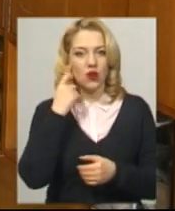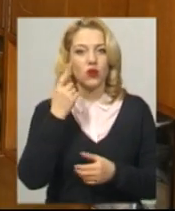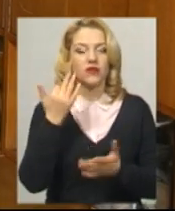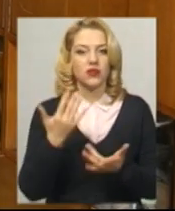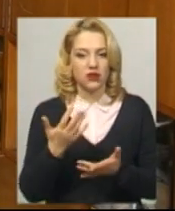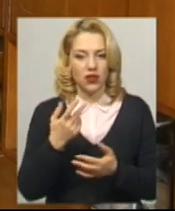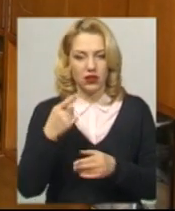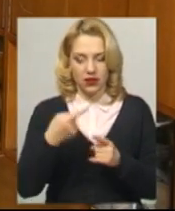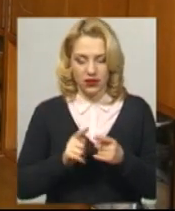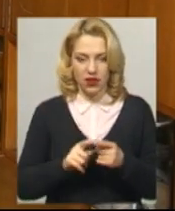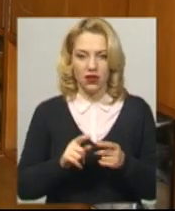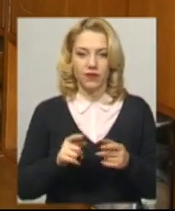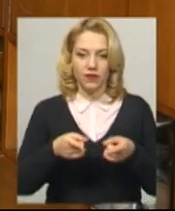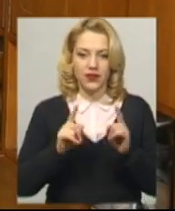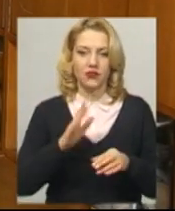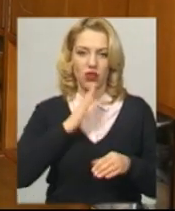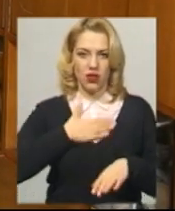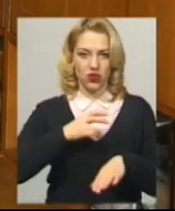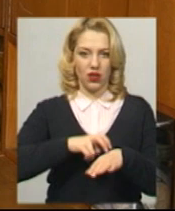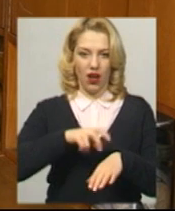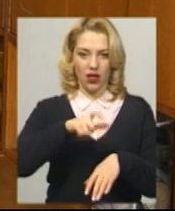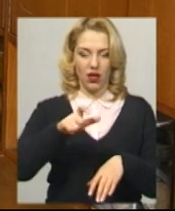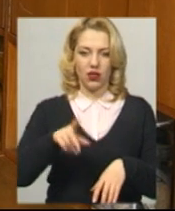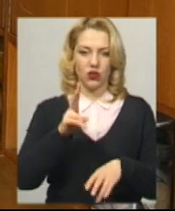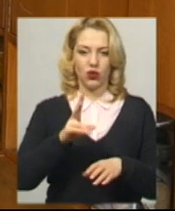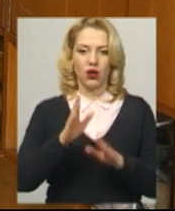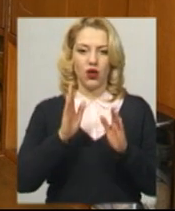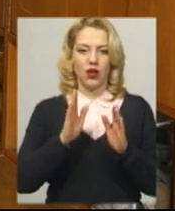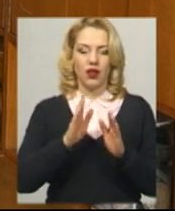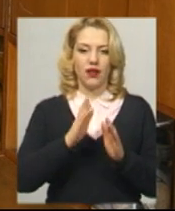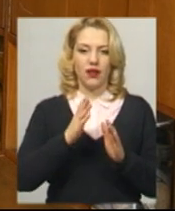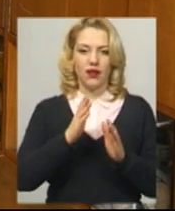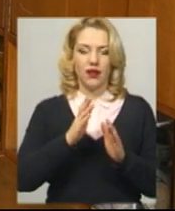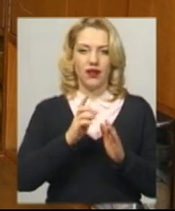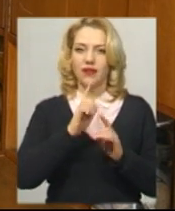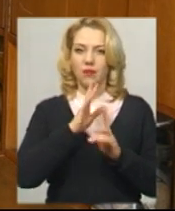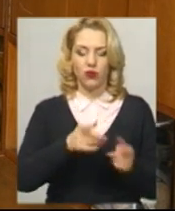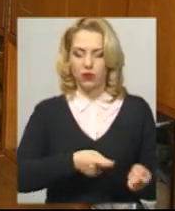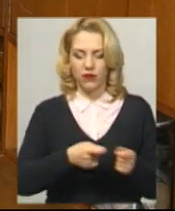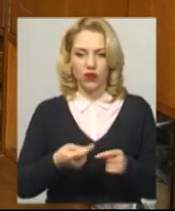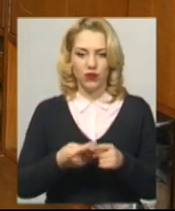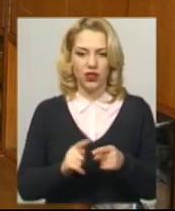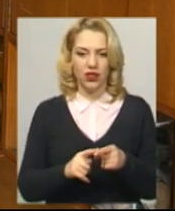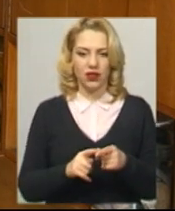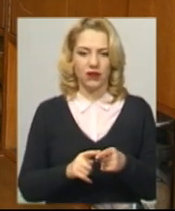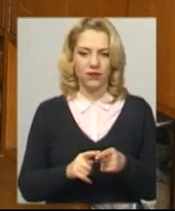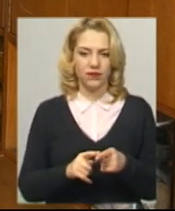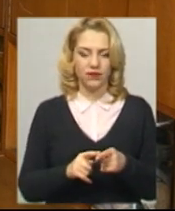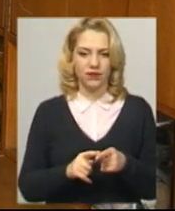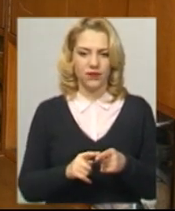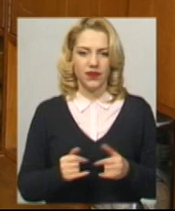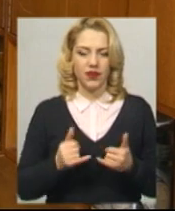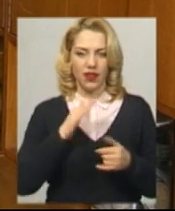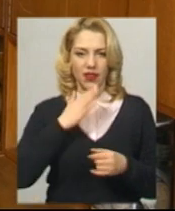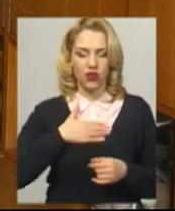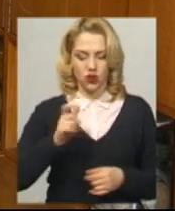експонати, які дійсно створювалися нашими лікарями, які були звідки не перевезені. Везені і набувають для нашого